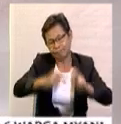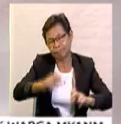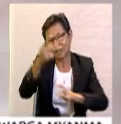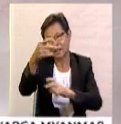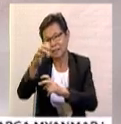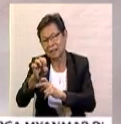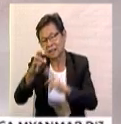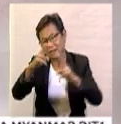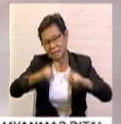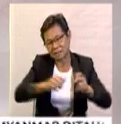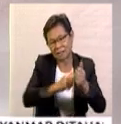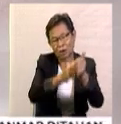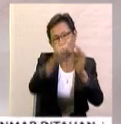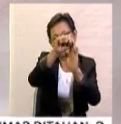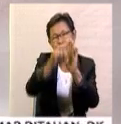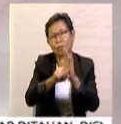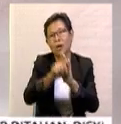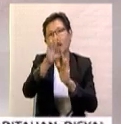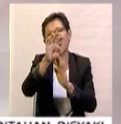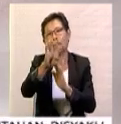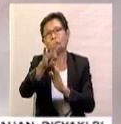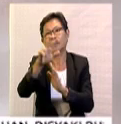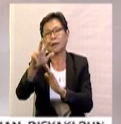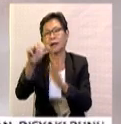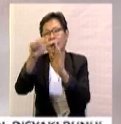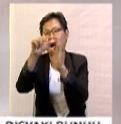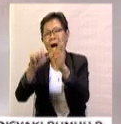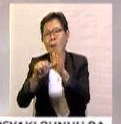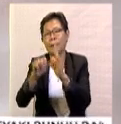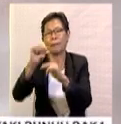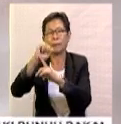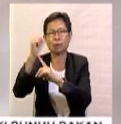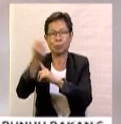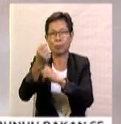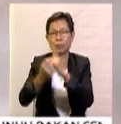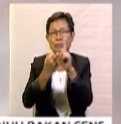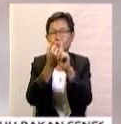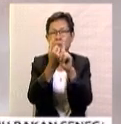Kes disiasat mengikut Seksyen 43 Akta Pertubuhan 1966.